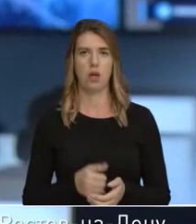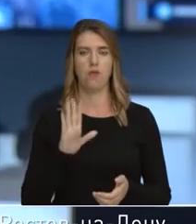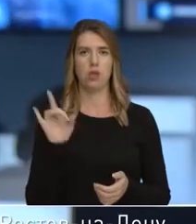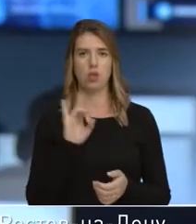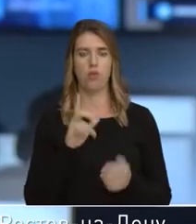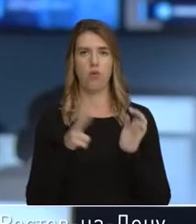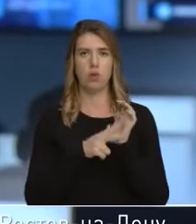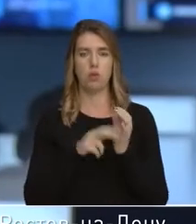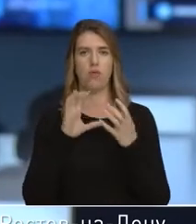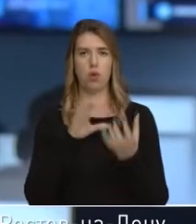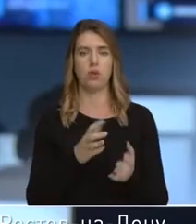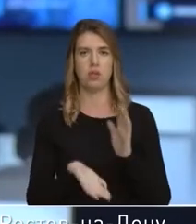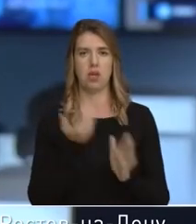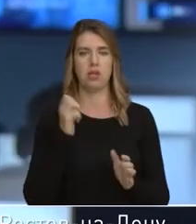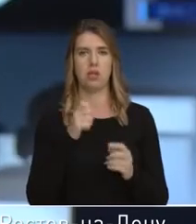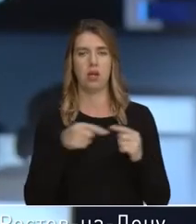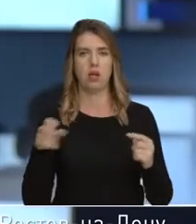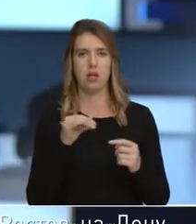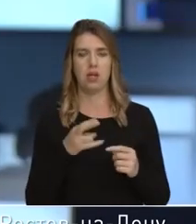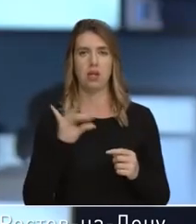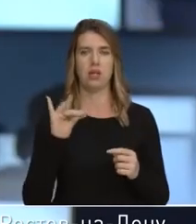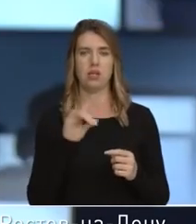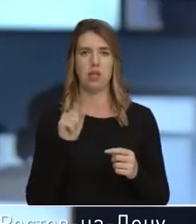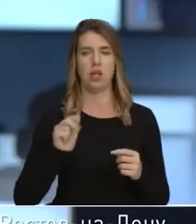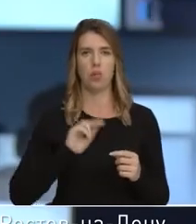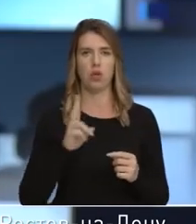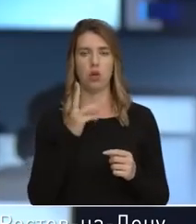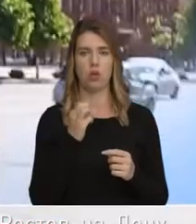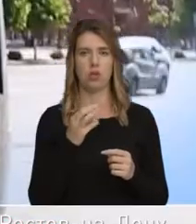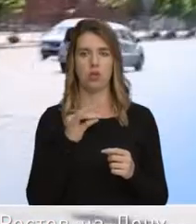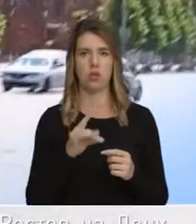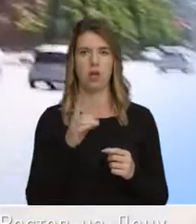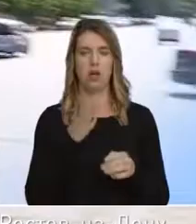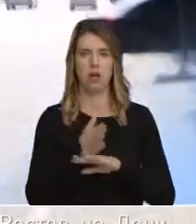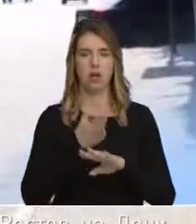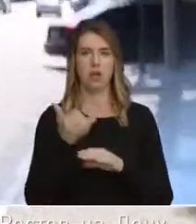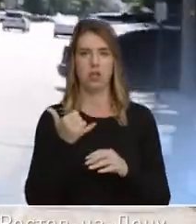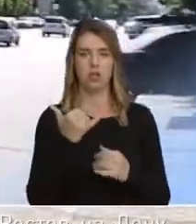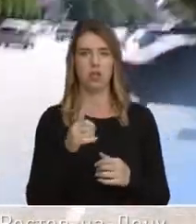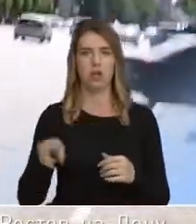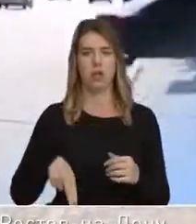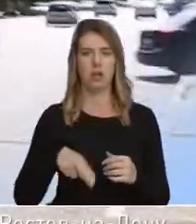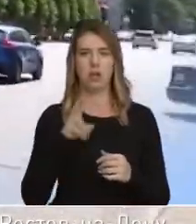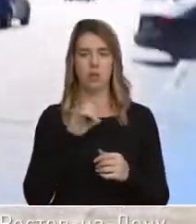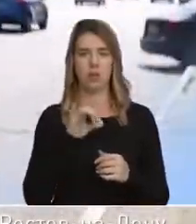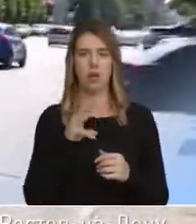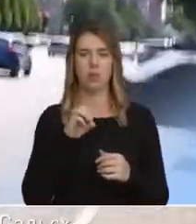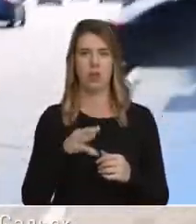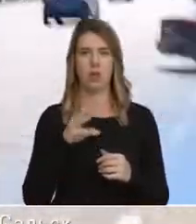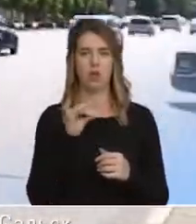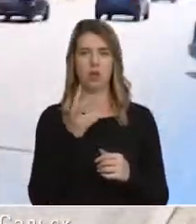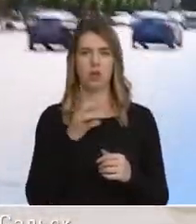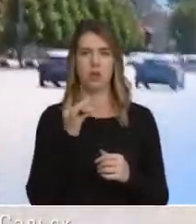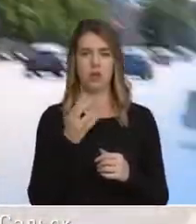В Ростове 8 автобусов сняли с линии из-за неработающих кондиционеров. Рейд провел лично директор департамента транспорта